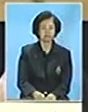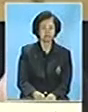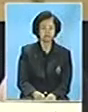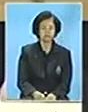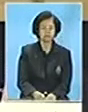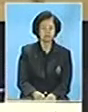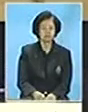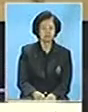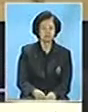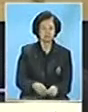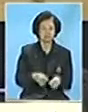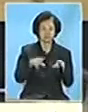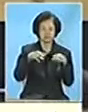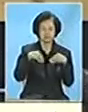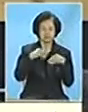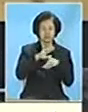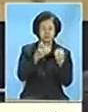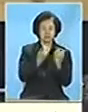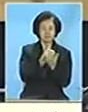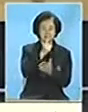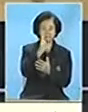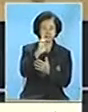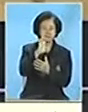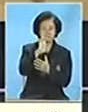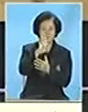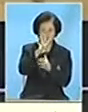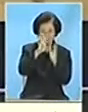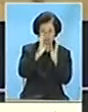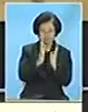เห็นด้วยทั้งสิ้น104ท่านนะคะค่ะ